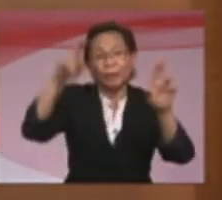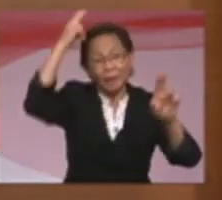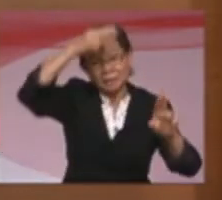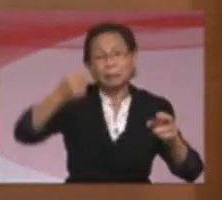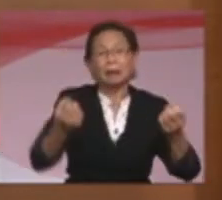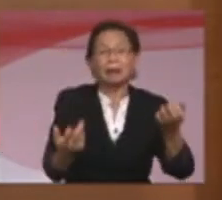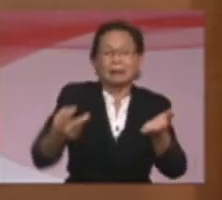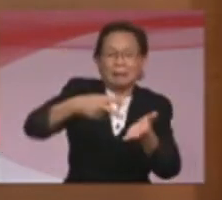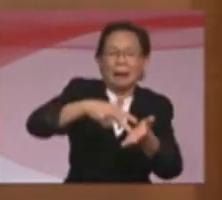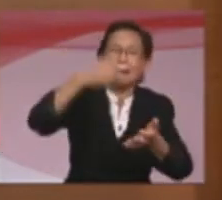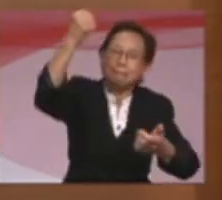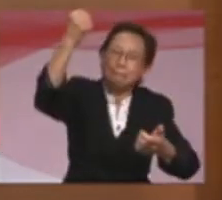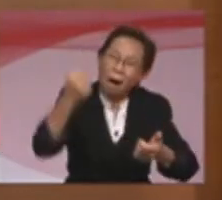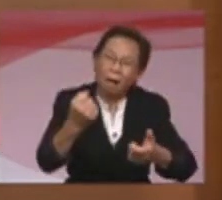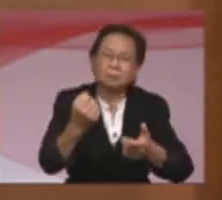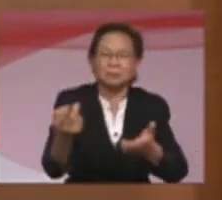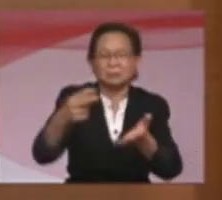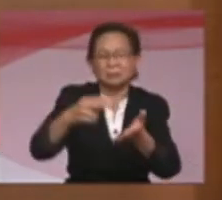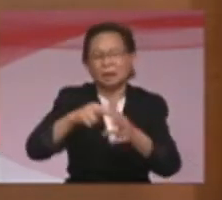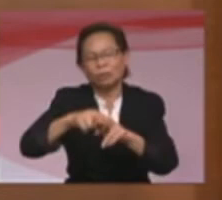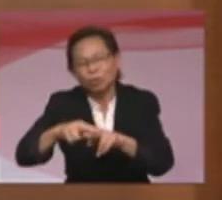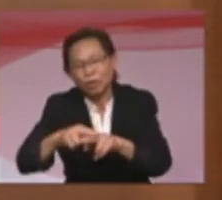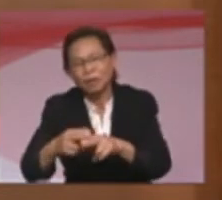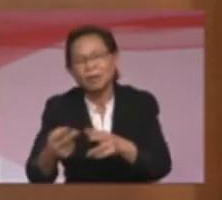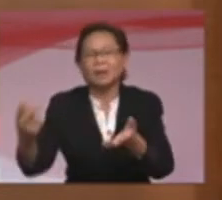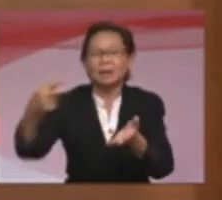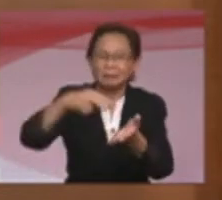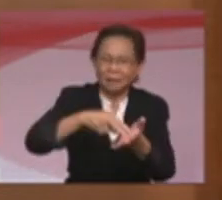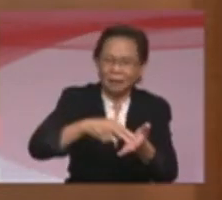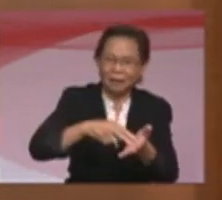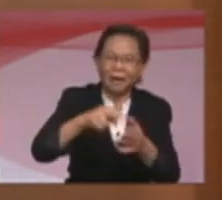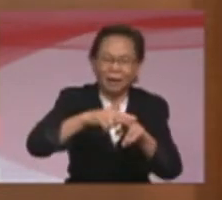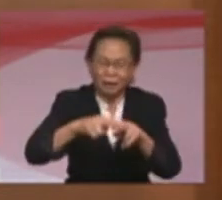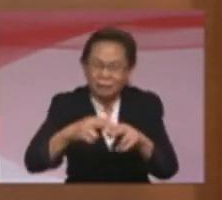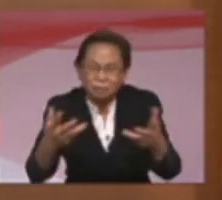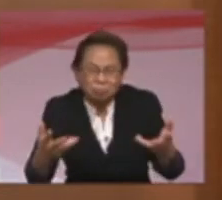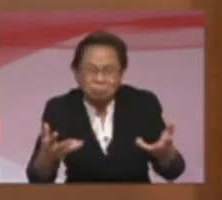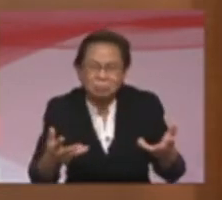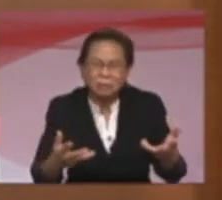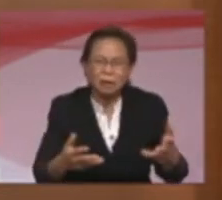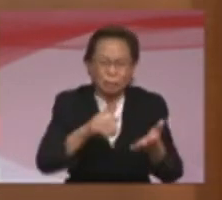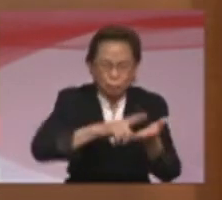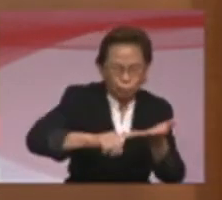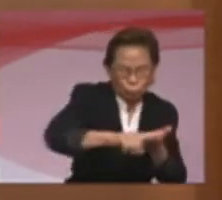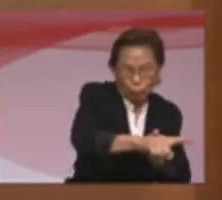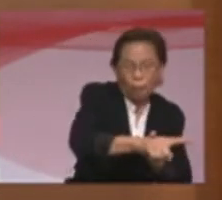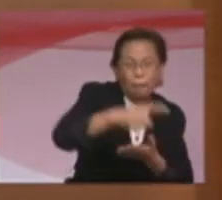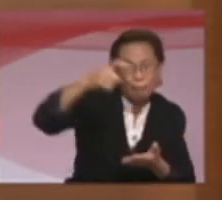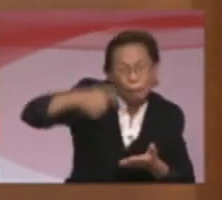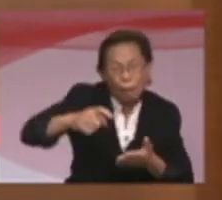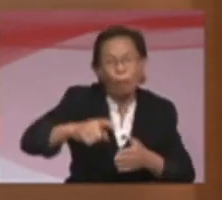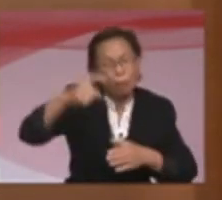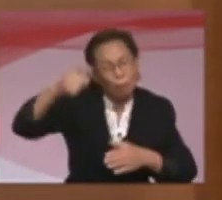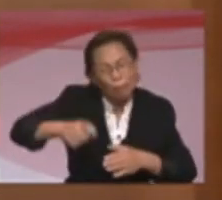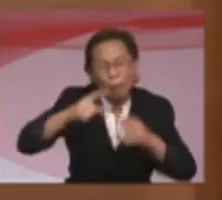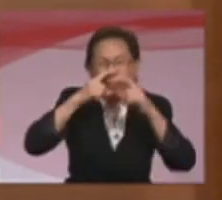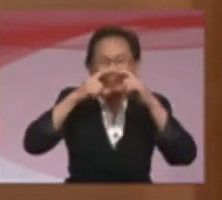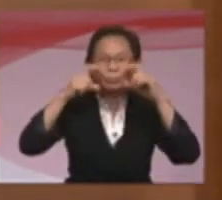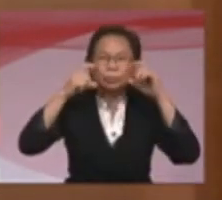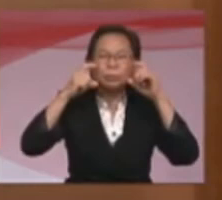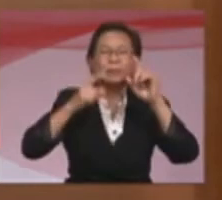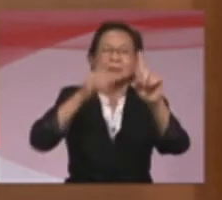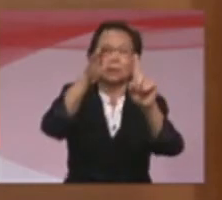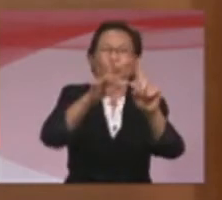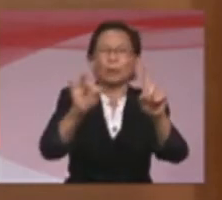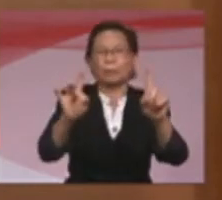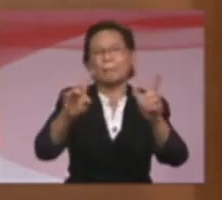awam. Dan ianya raya haji bermakna minggu depan. Sedangkan wajib pemakaian pelitup muka 1